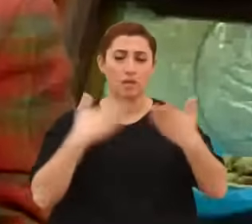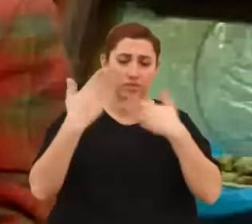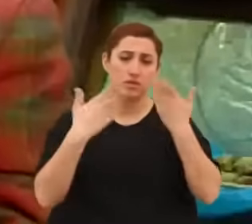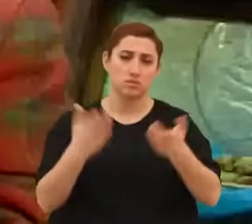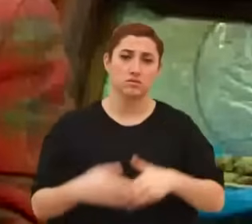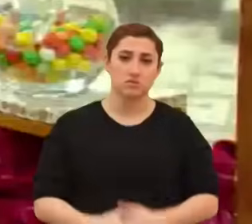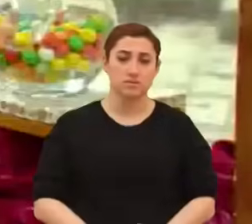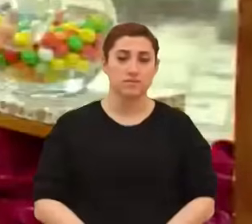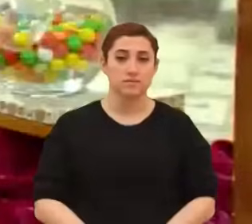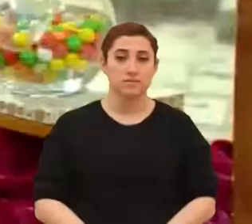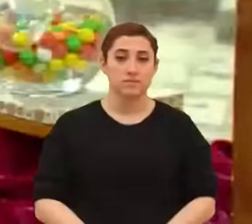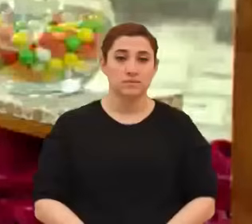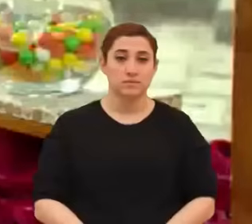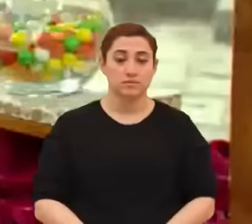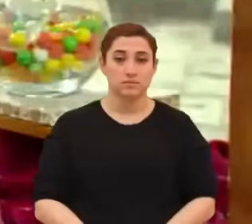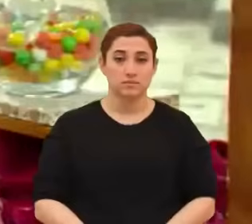anlatacaktır.